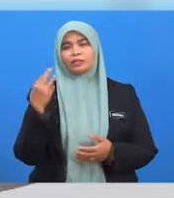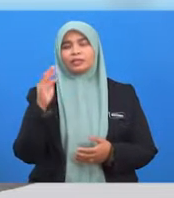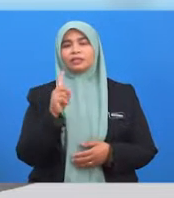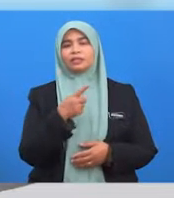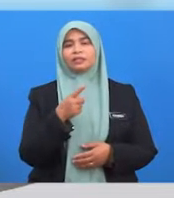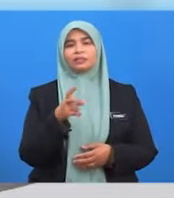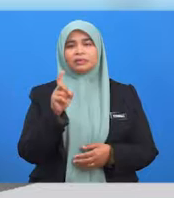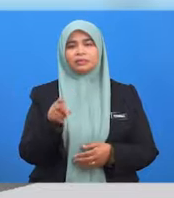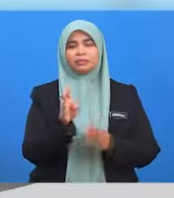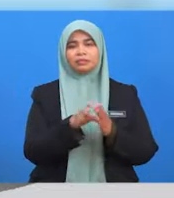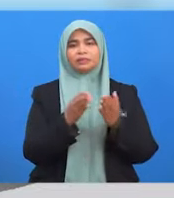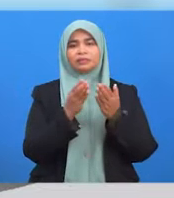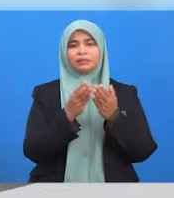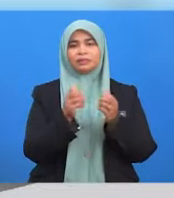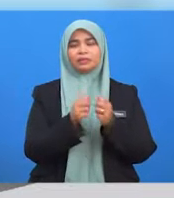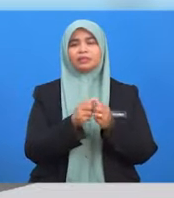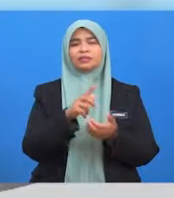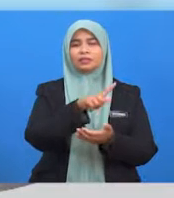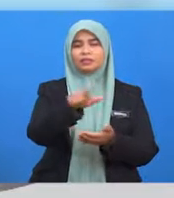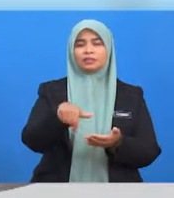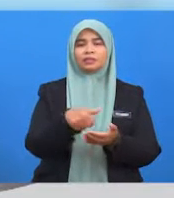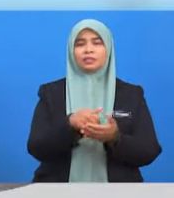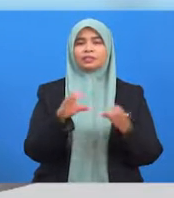harus bersyukur dengan segala ciptaannya.